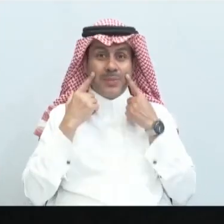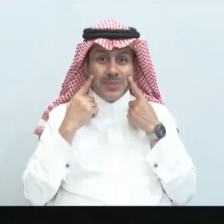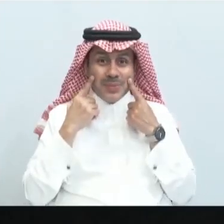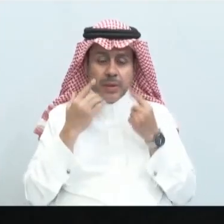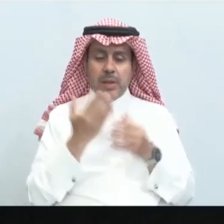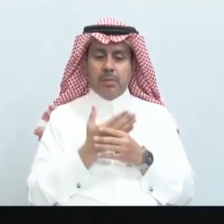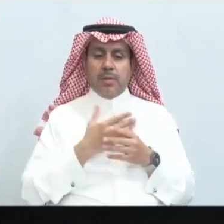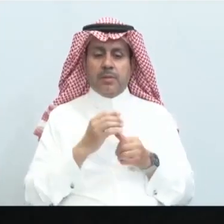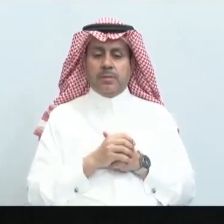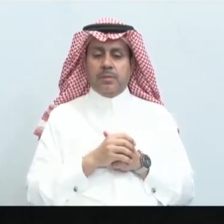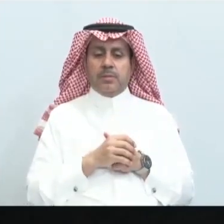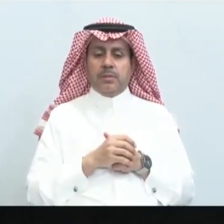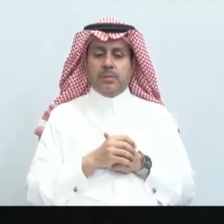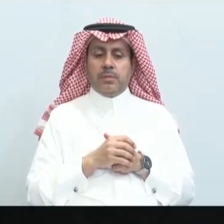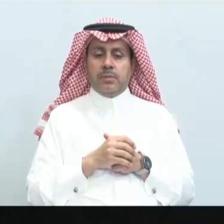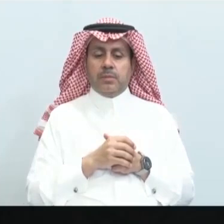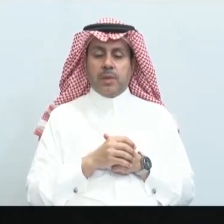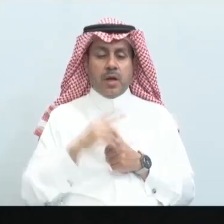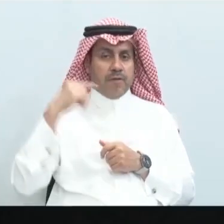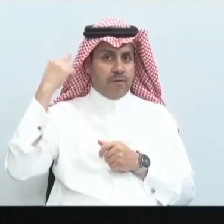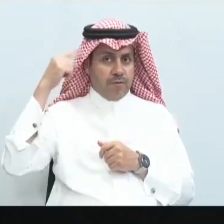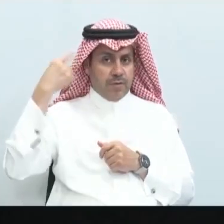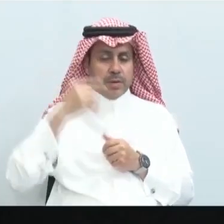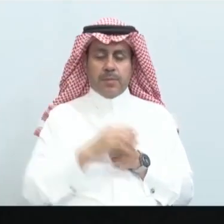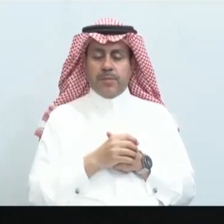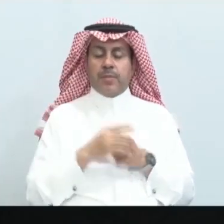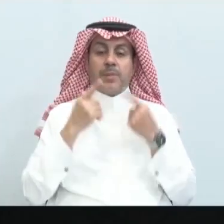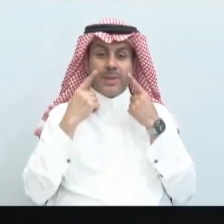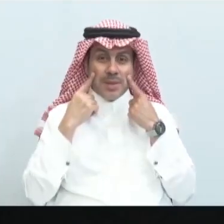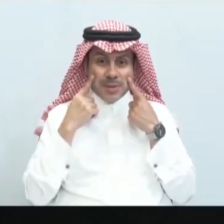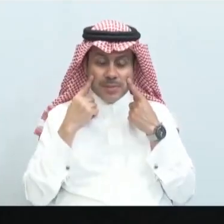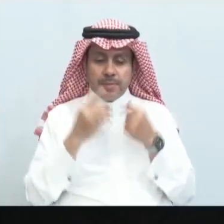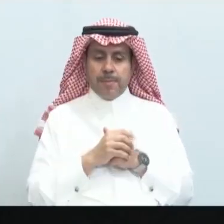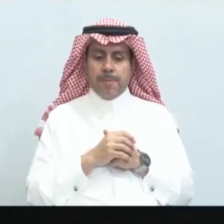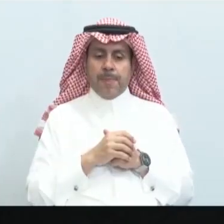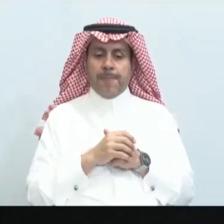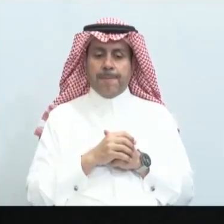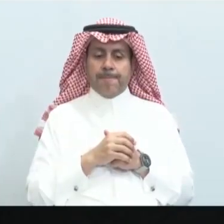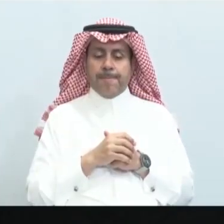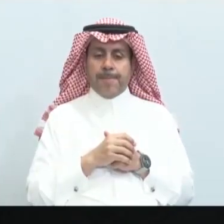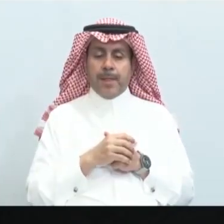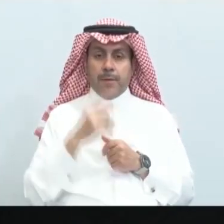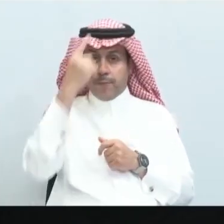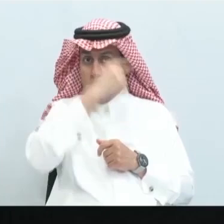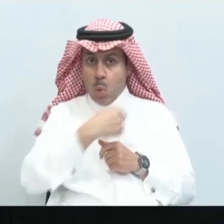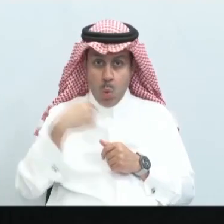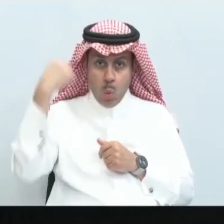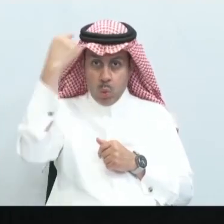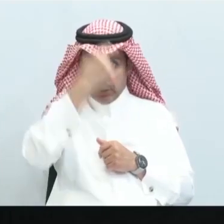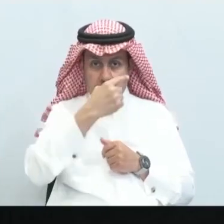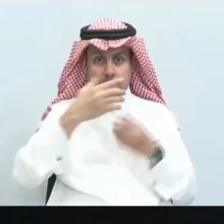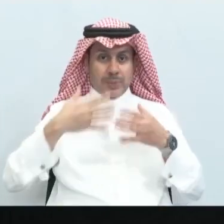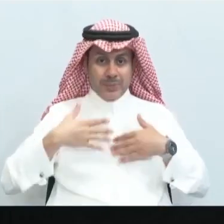لماذا نحن نبتسم تخيلوا ان الابتسامه عباره عن تعابير في الوجه تعابير